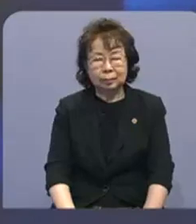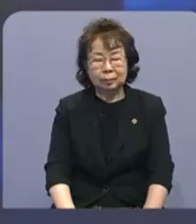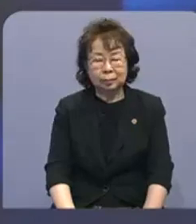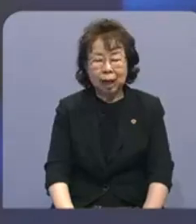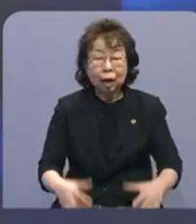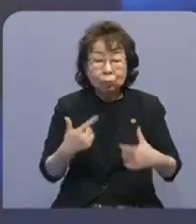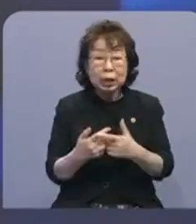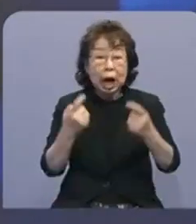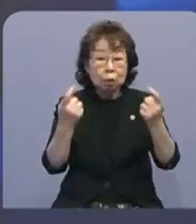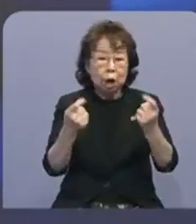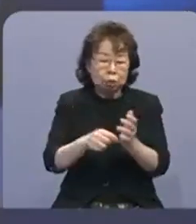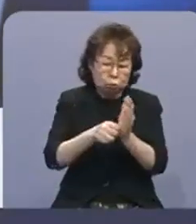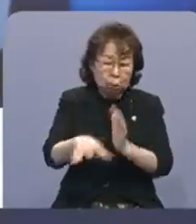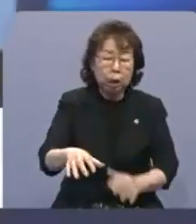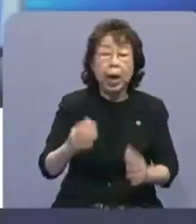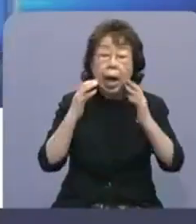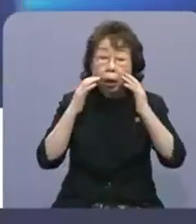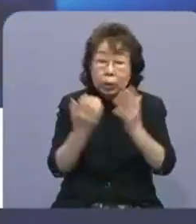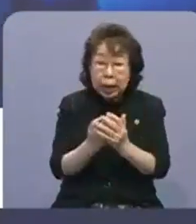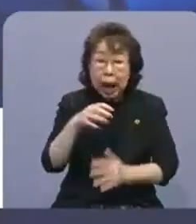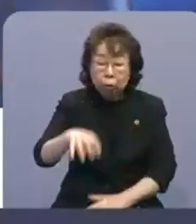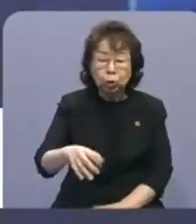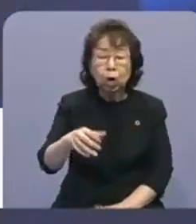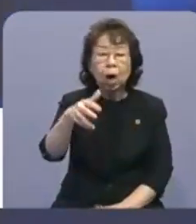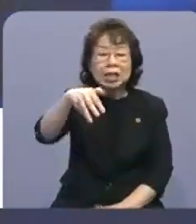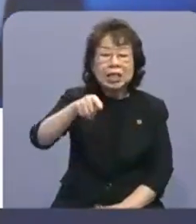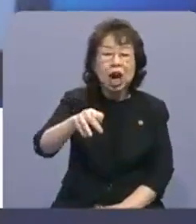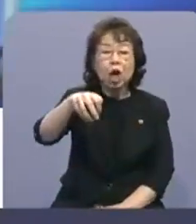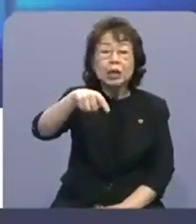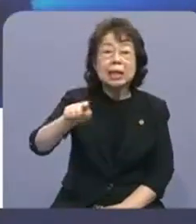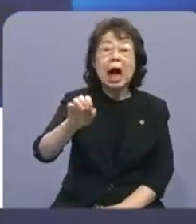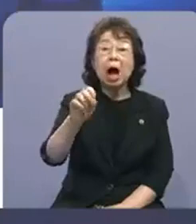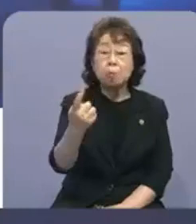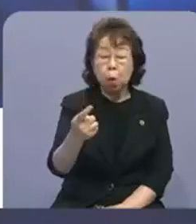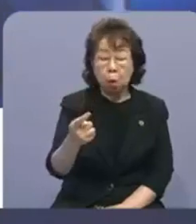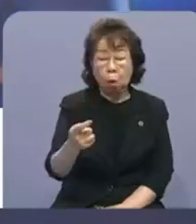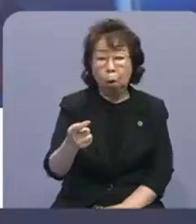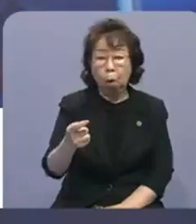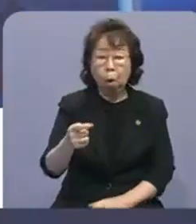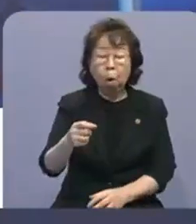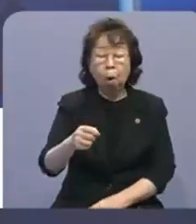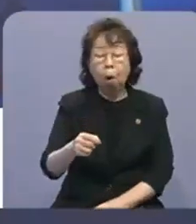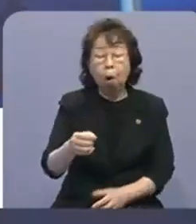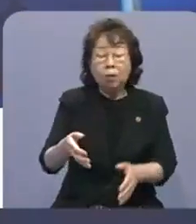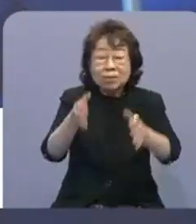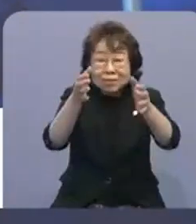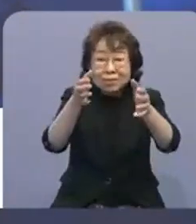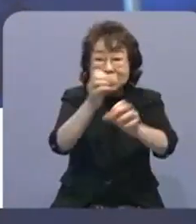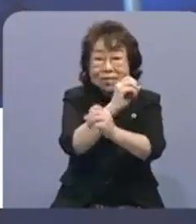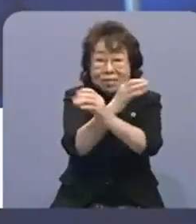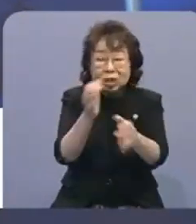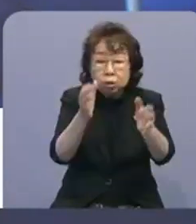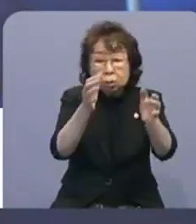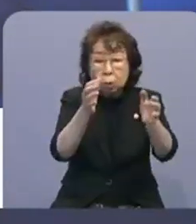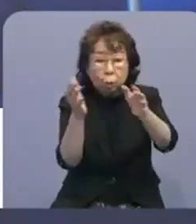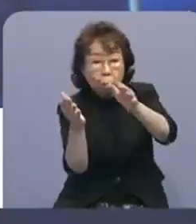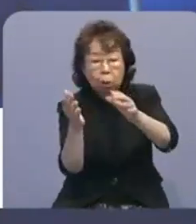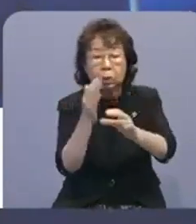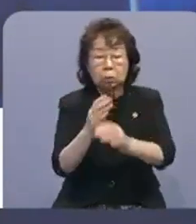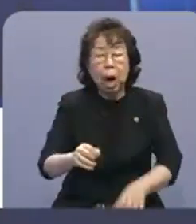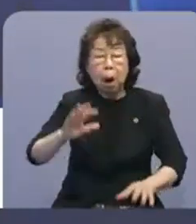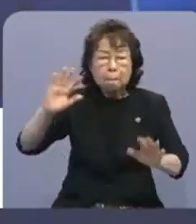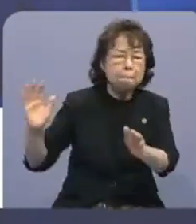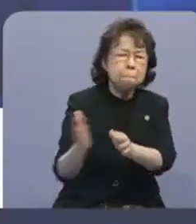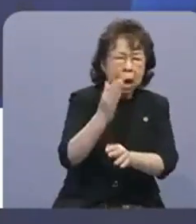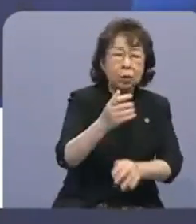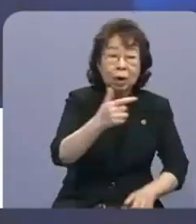부산의 관광 명소죠. 해운대구 청사포의 남방파제에 갑자기 균열이 생겨 등대가 기울어졌습니다. 강한